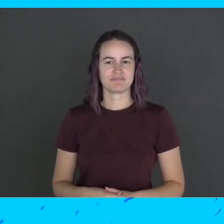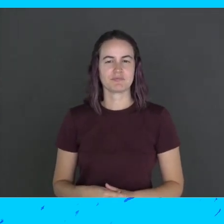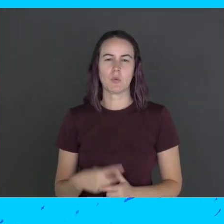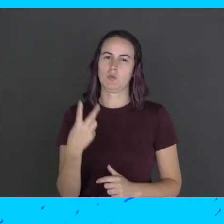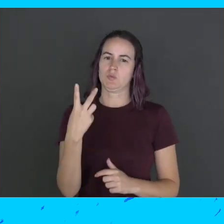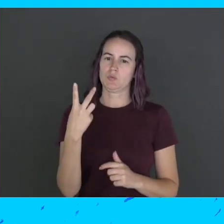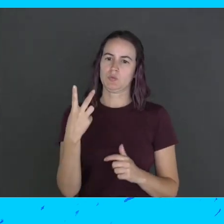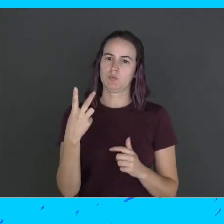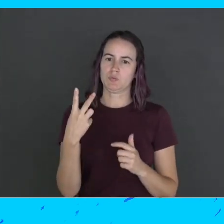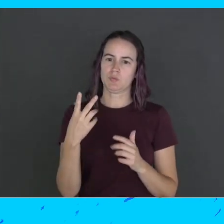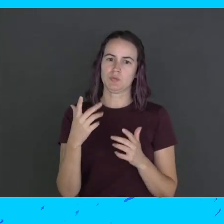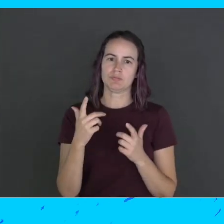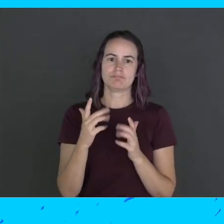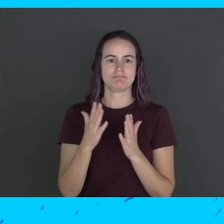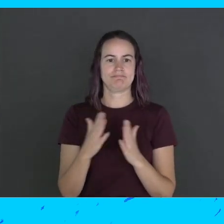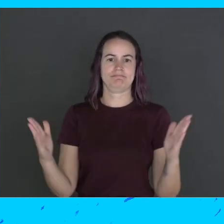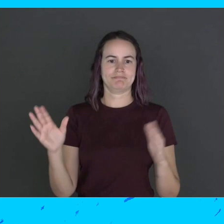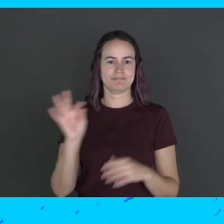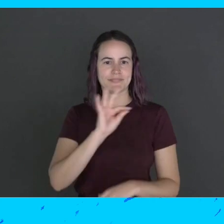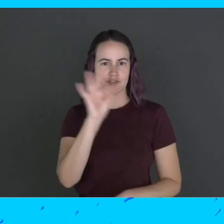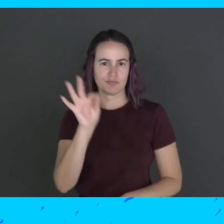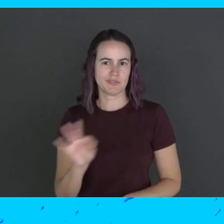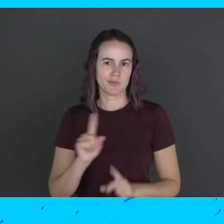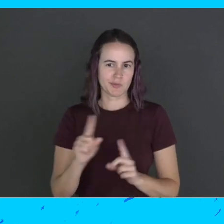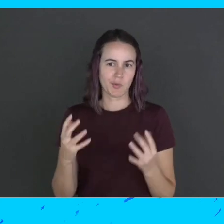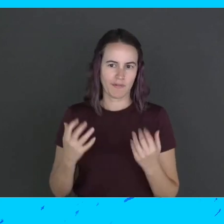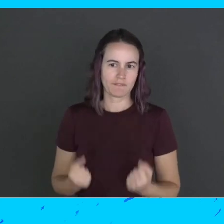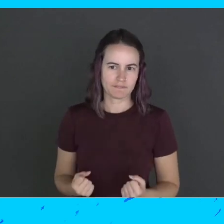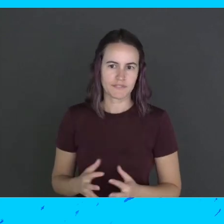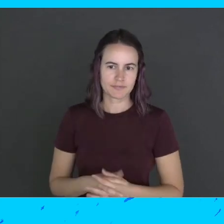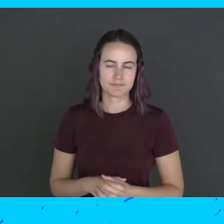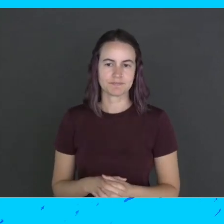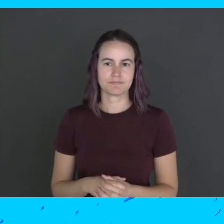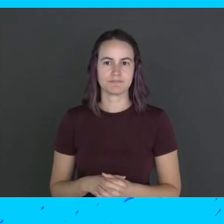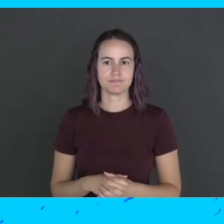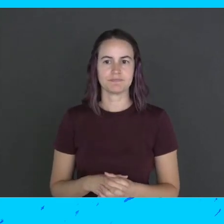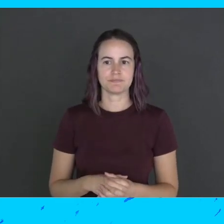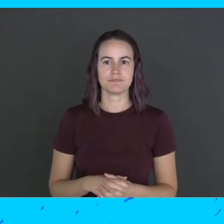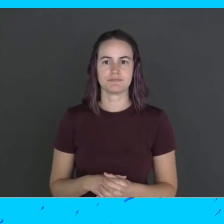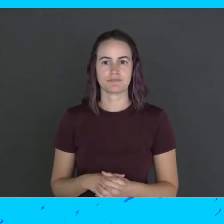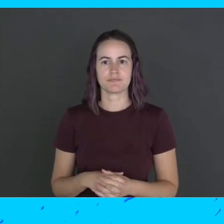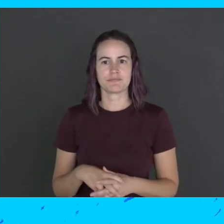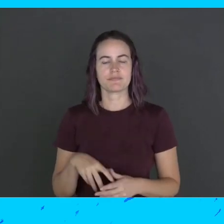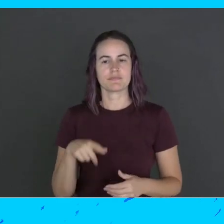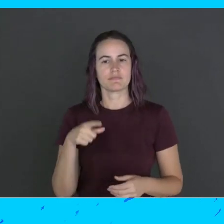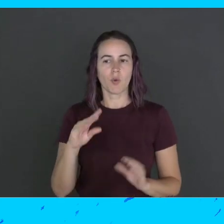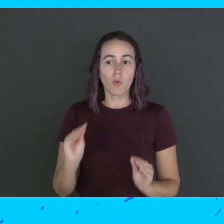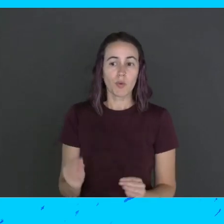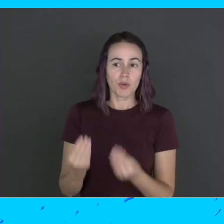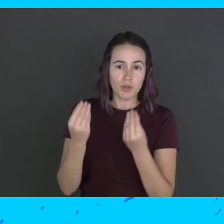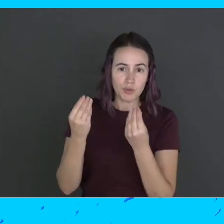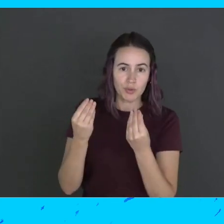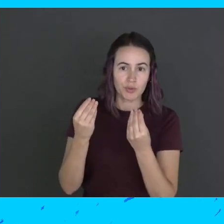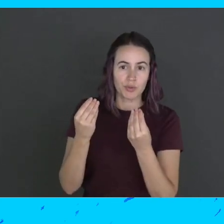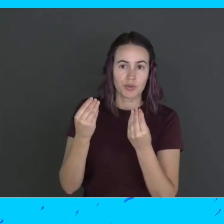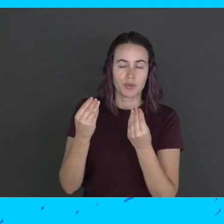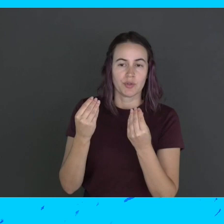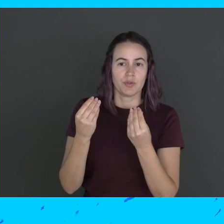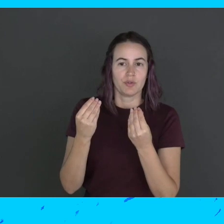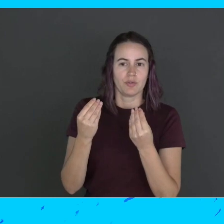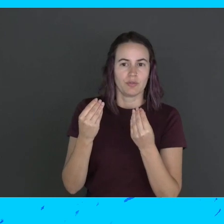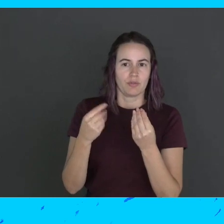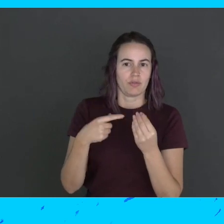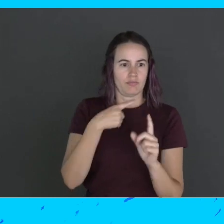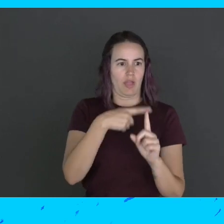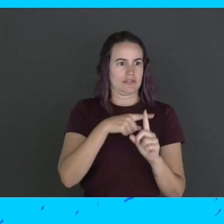c'est effectivement encore un tabou. La santé sexuelle et reproductive est un tabou